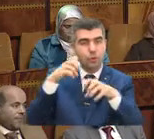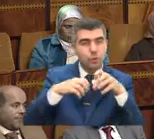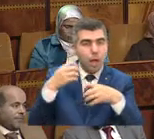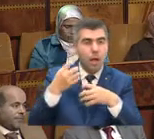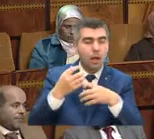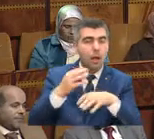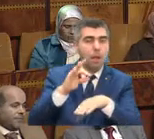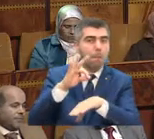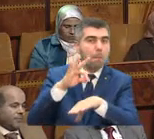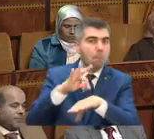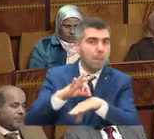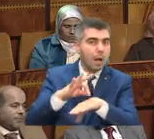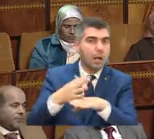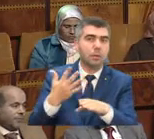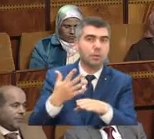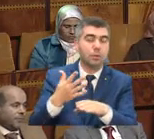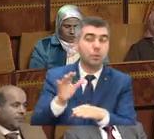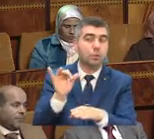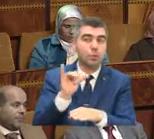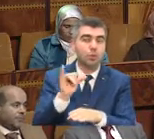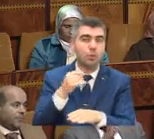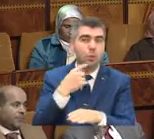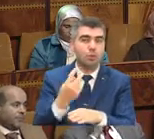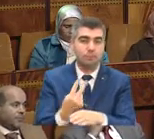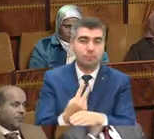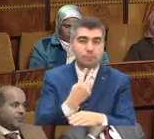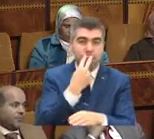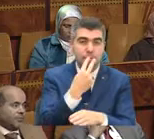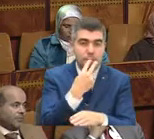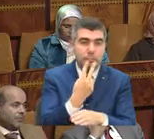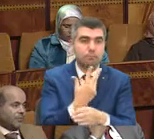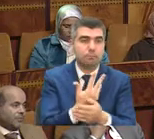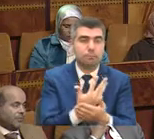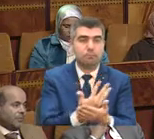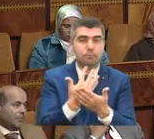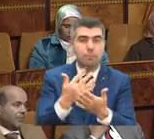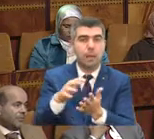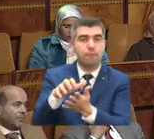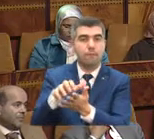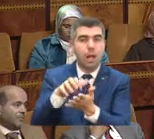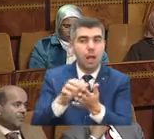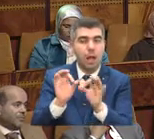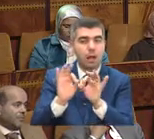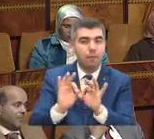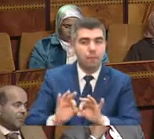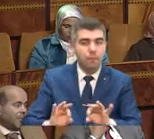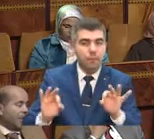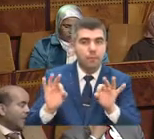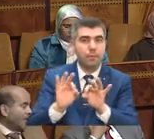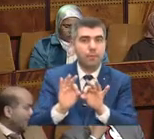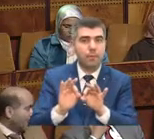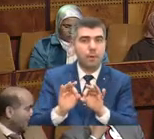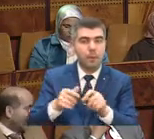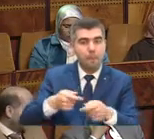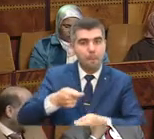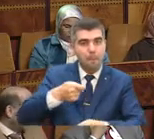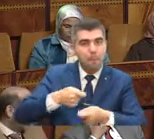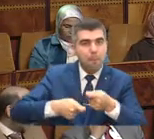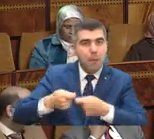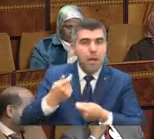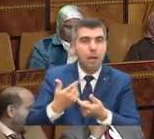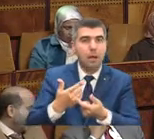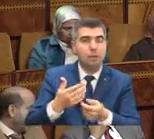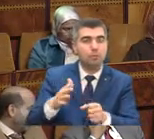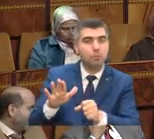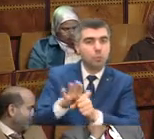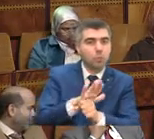ما بقيناش كنعرفوا شنو عندهم، الدخان، الاكسيفيا، الفلاحه ما بقاش، الصناعه ما بقاش، الابار، التلوثات. هاد الاقليم